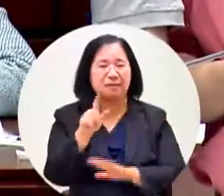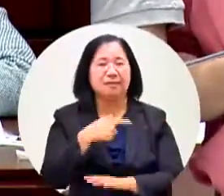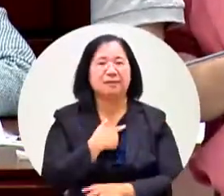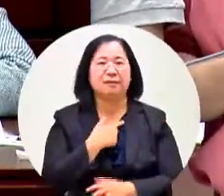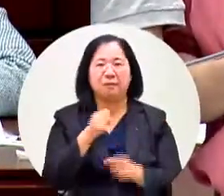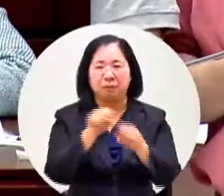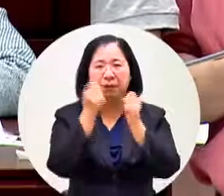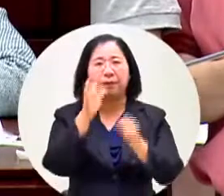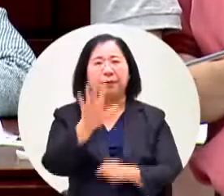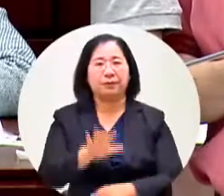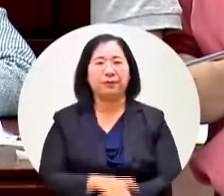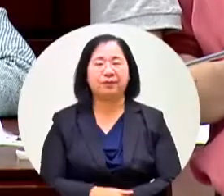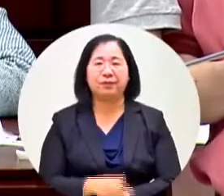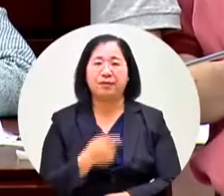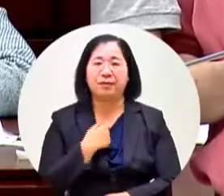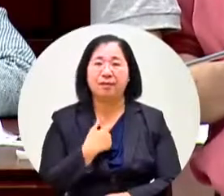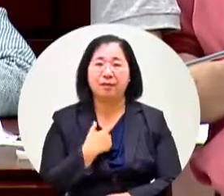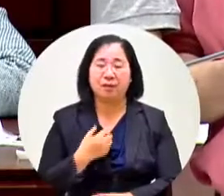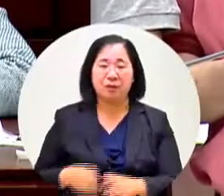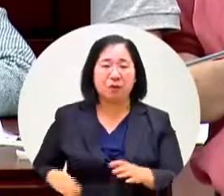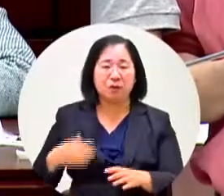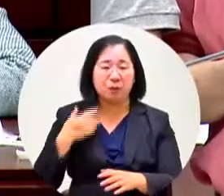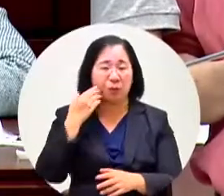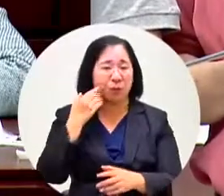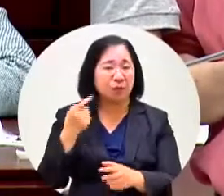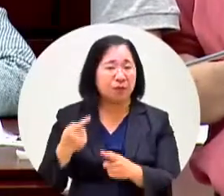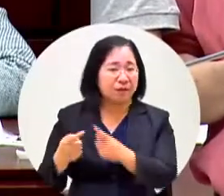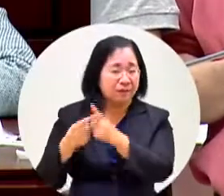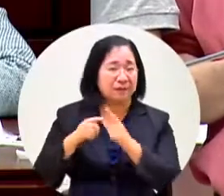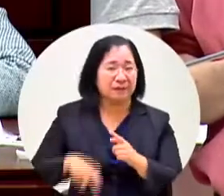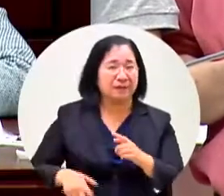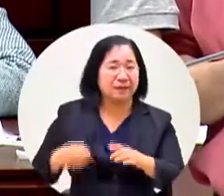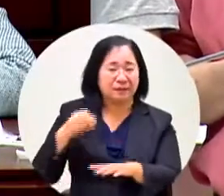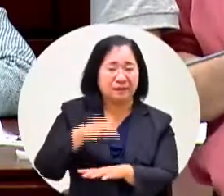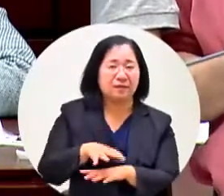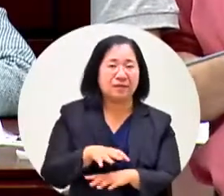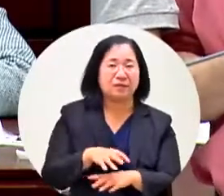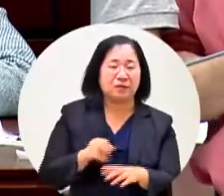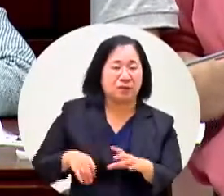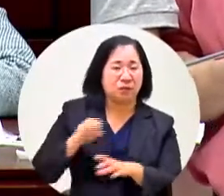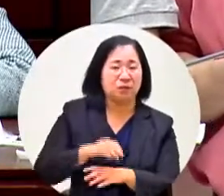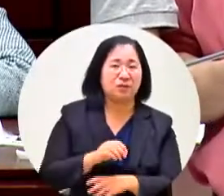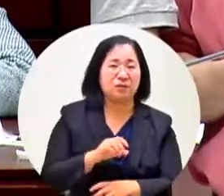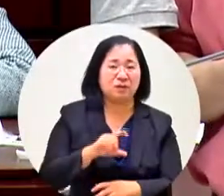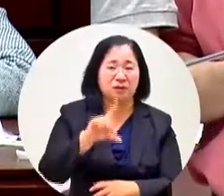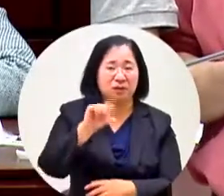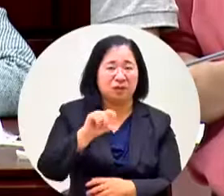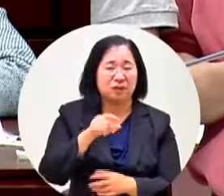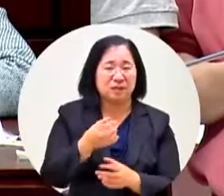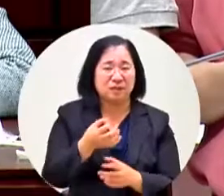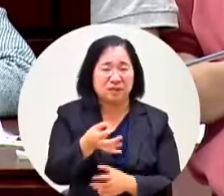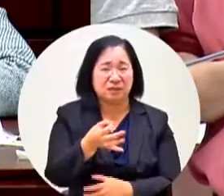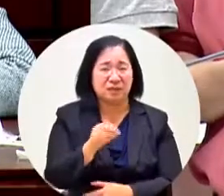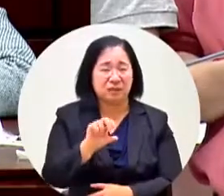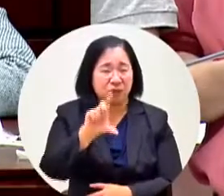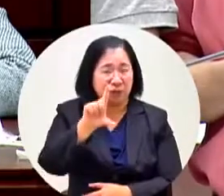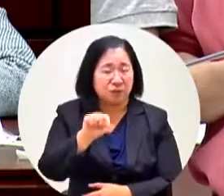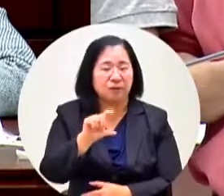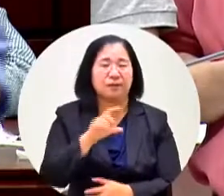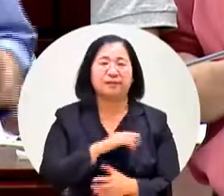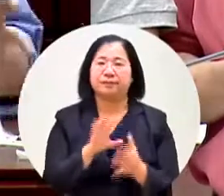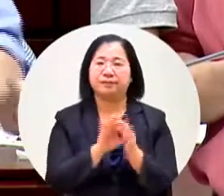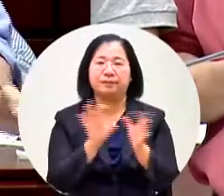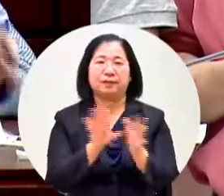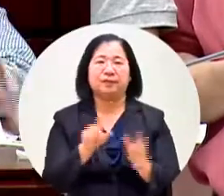立的形象被破坏掉。第二，所有来高雄投资的，我们都抱着感谢的心，投资大也感谢，投